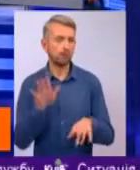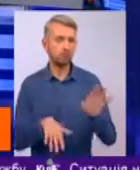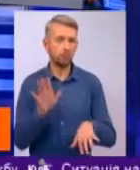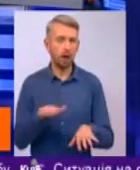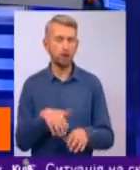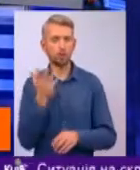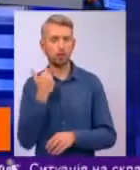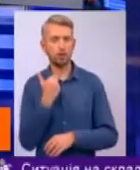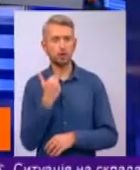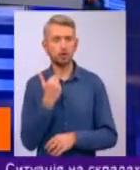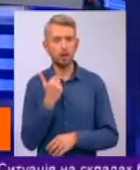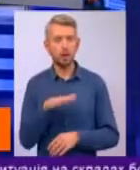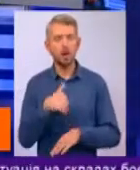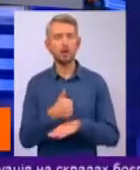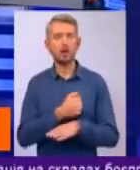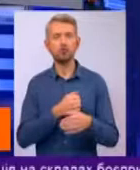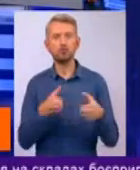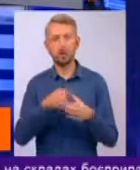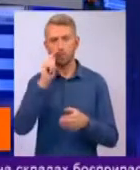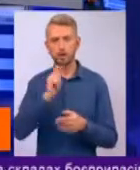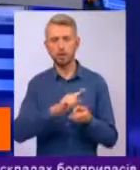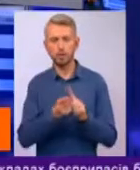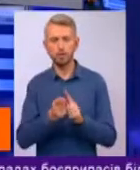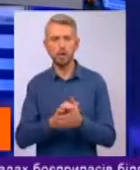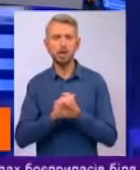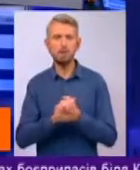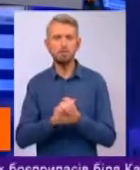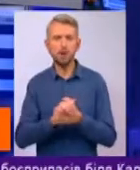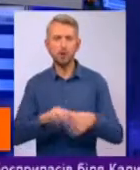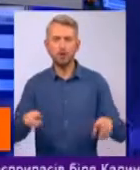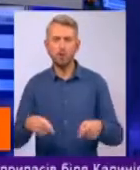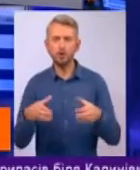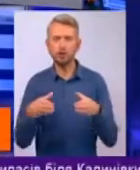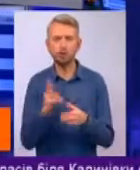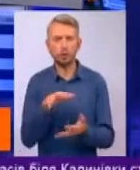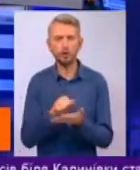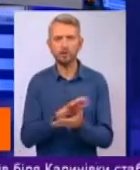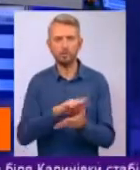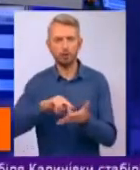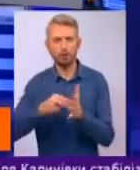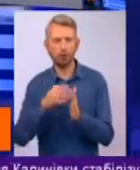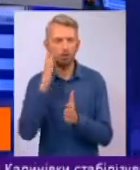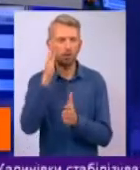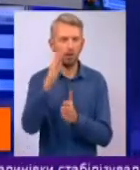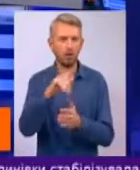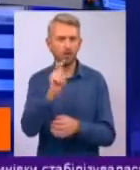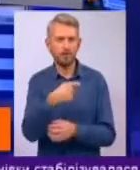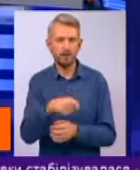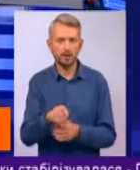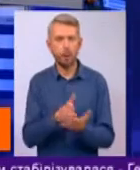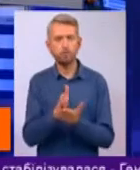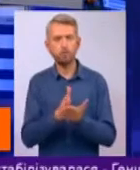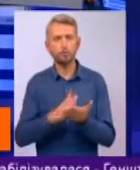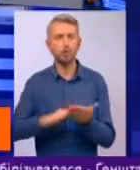коли Генеральний штаб України перетворений миротворчий корпус, який не займається стратегуванням війни, а обслуговує політичні